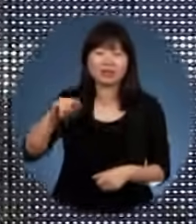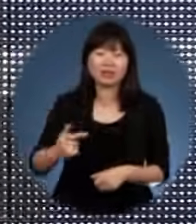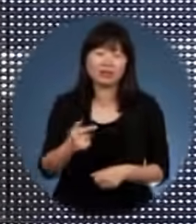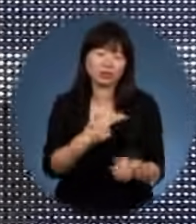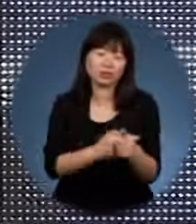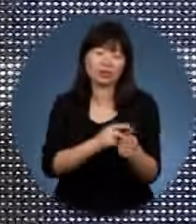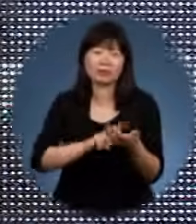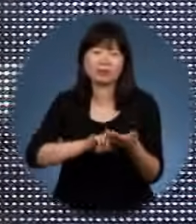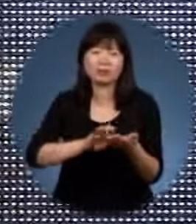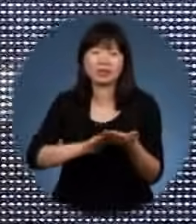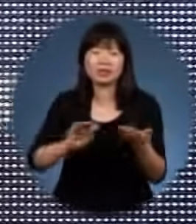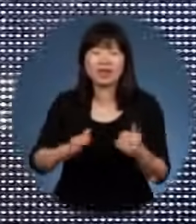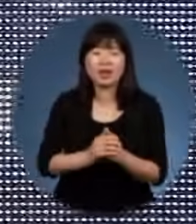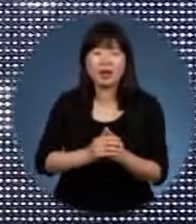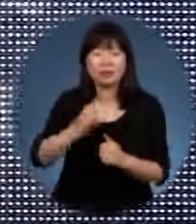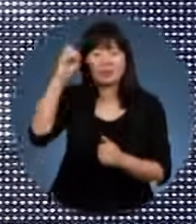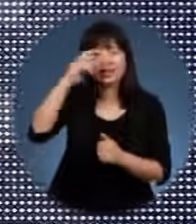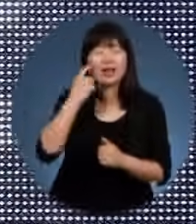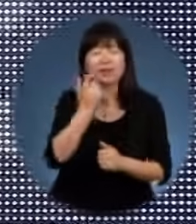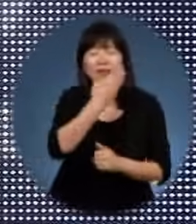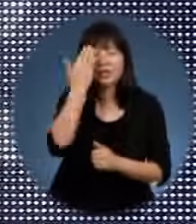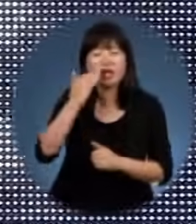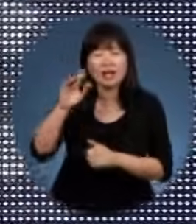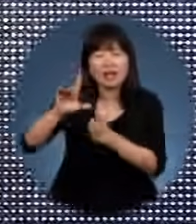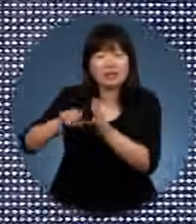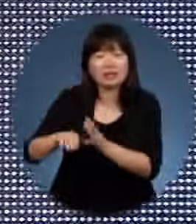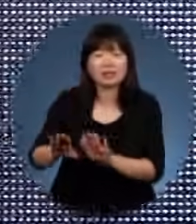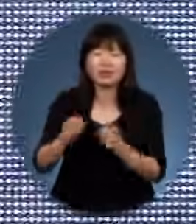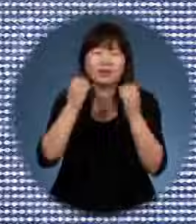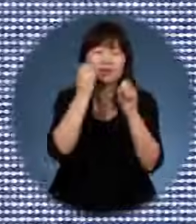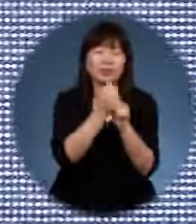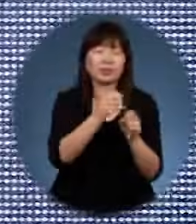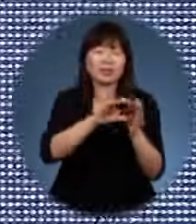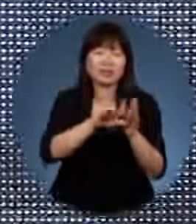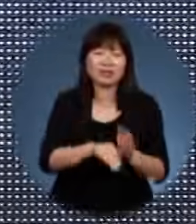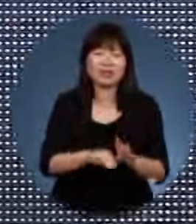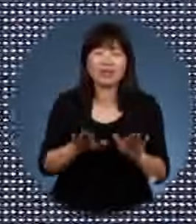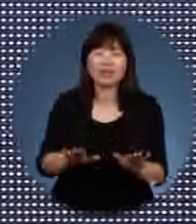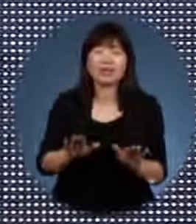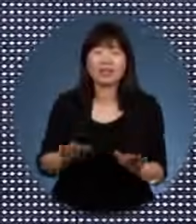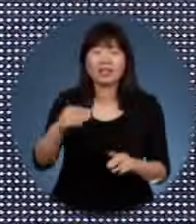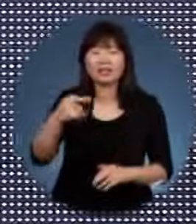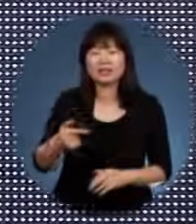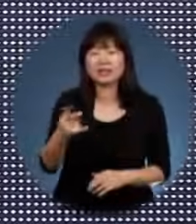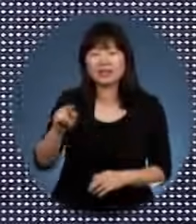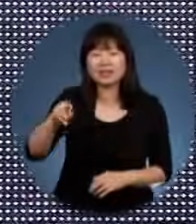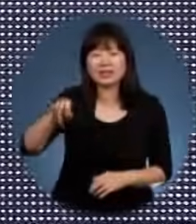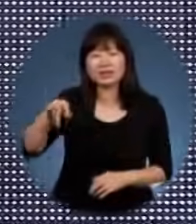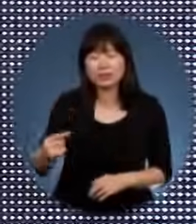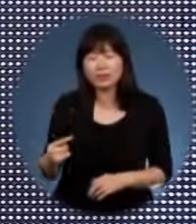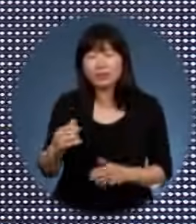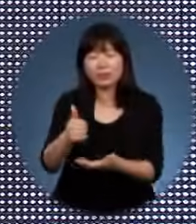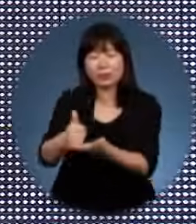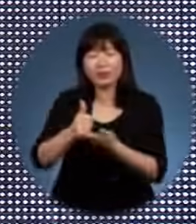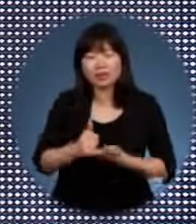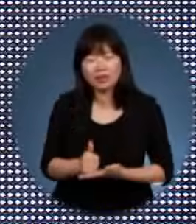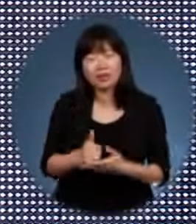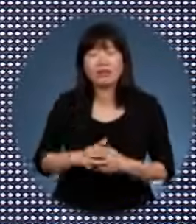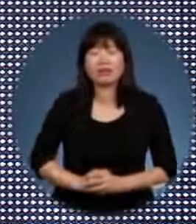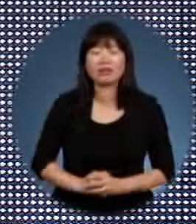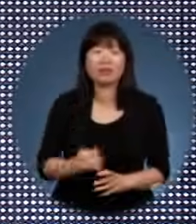여러분을 빛과 아름다움의 시대 창조의 시대 르네상스로 모시 갈 아